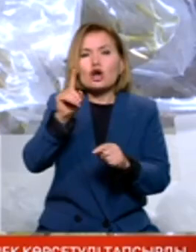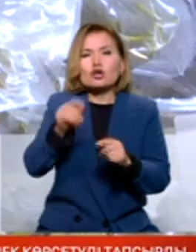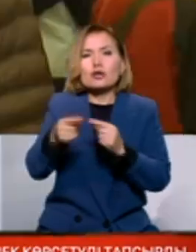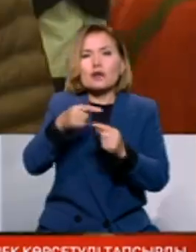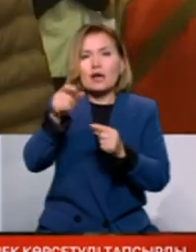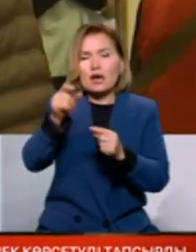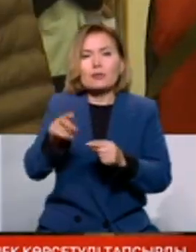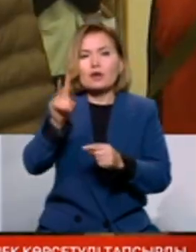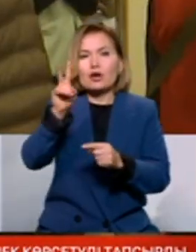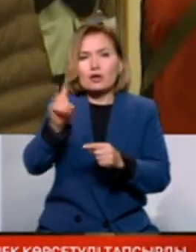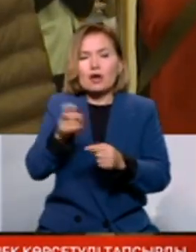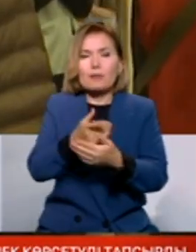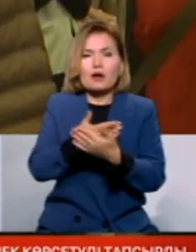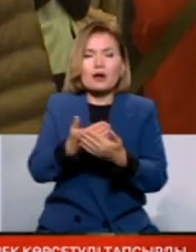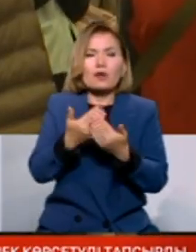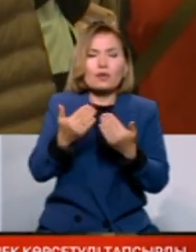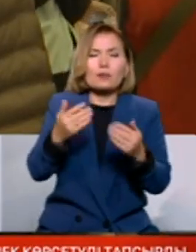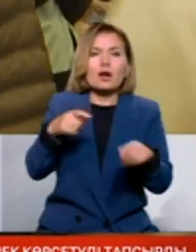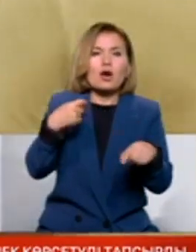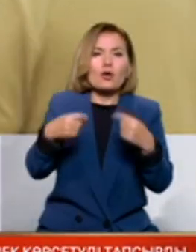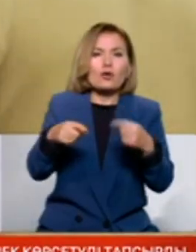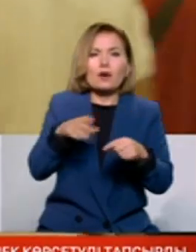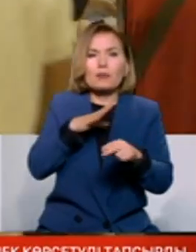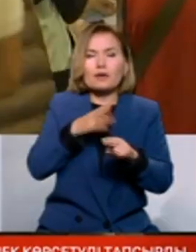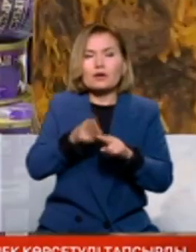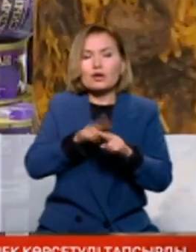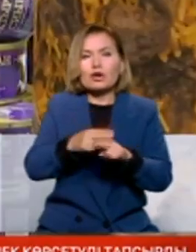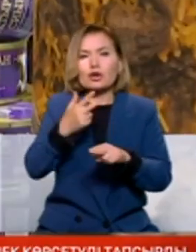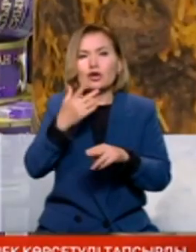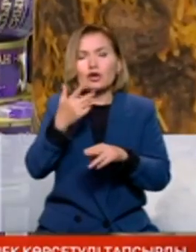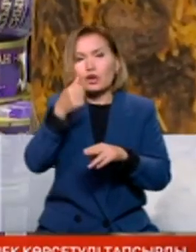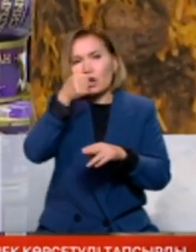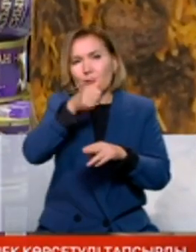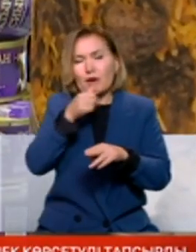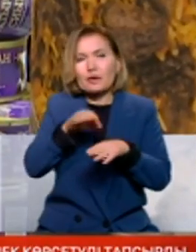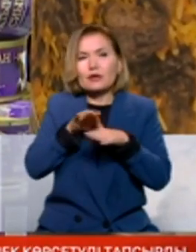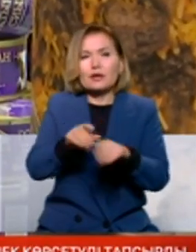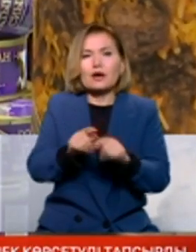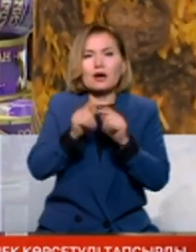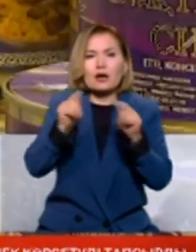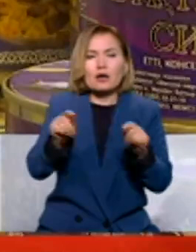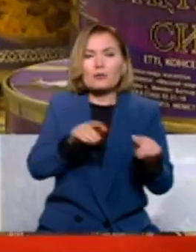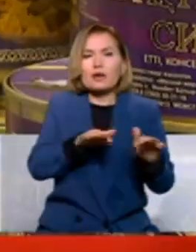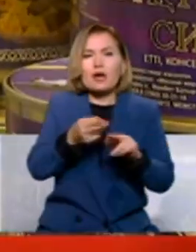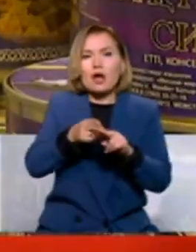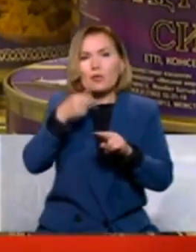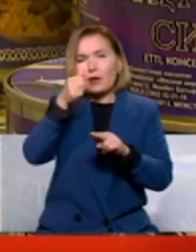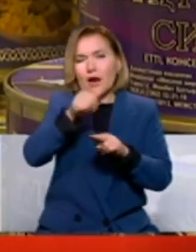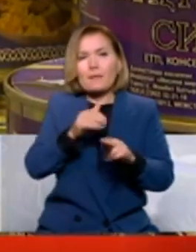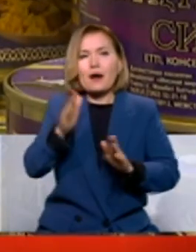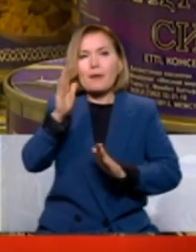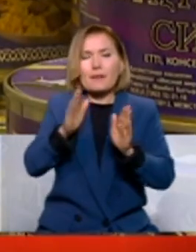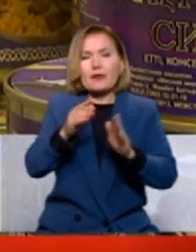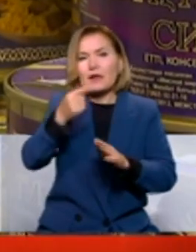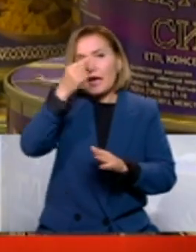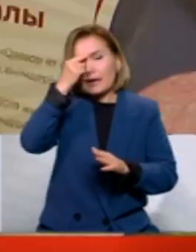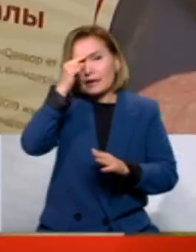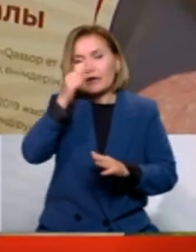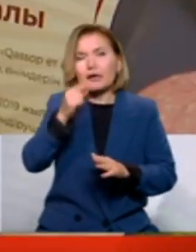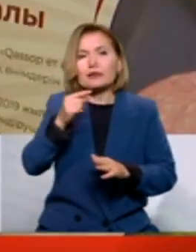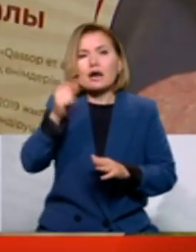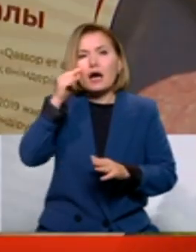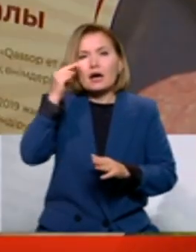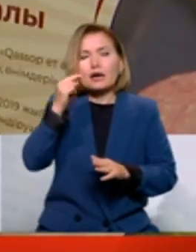кәсіпкер 200-ге жуық өнім түрін көрмеге қойды. Осымен 3-ші жыл қатарынан ұйымдастырылып отырған шараға биыл Малайзия, Индонезия,